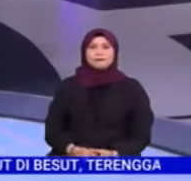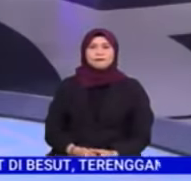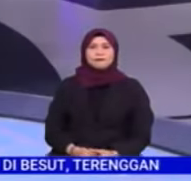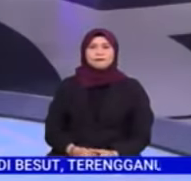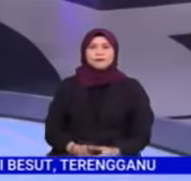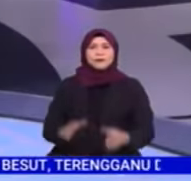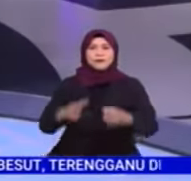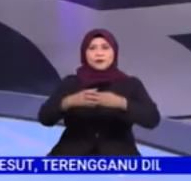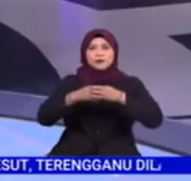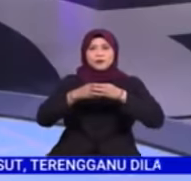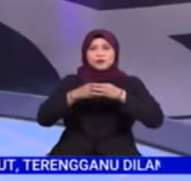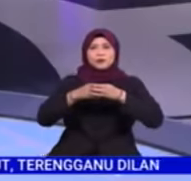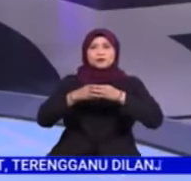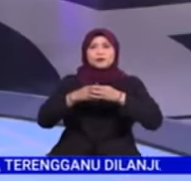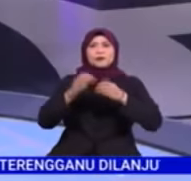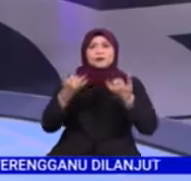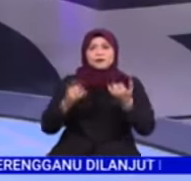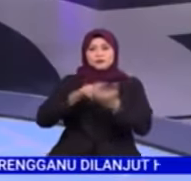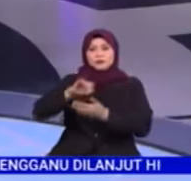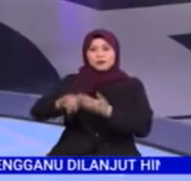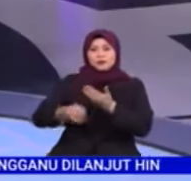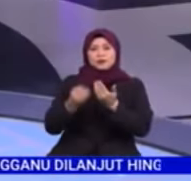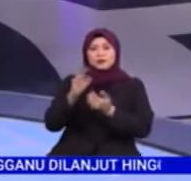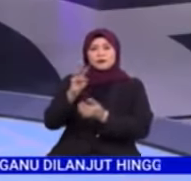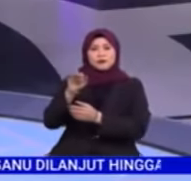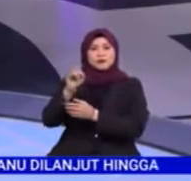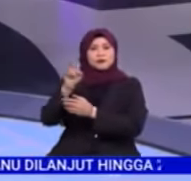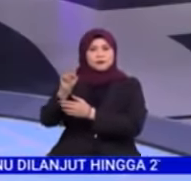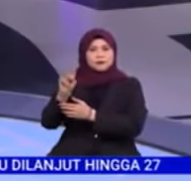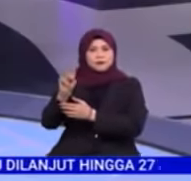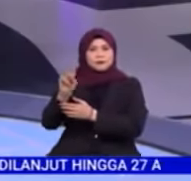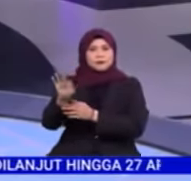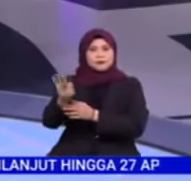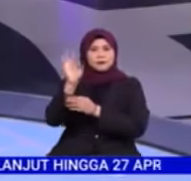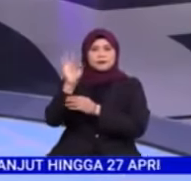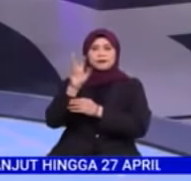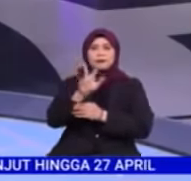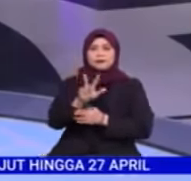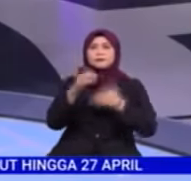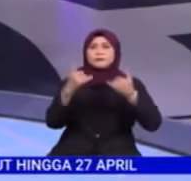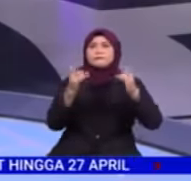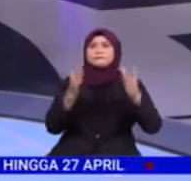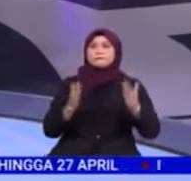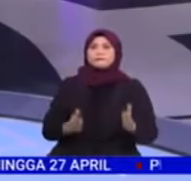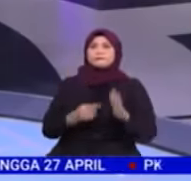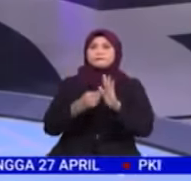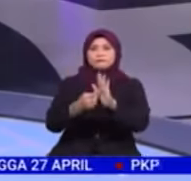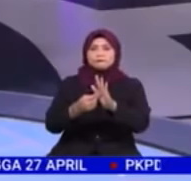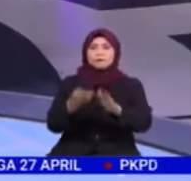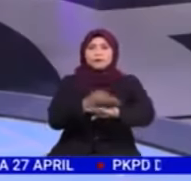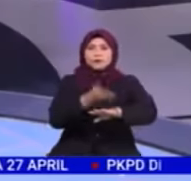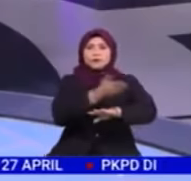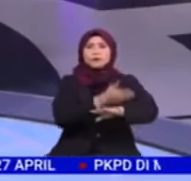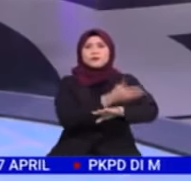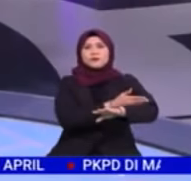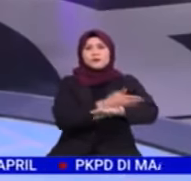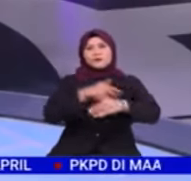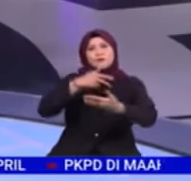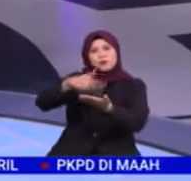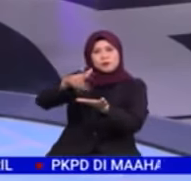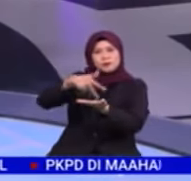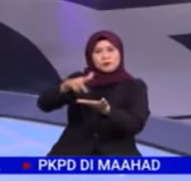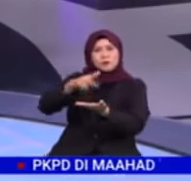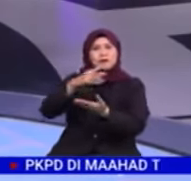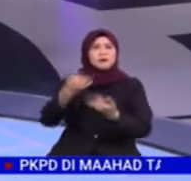Squad pubg muda Project snsn telah mengenal pasti tiga pemain yang menunjukkan peningkatan kita dalam bola